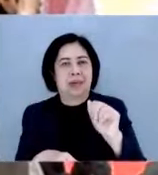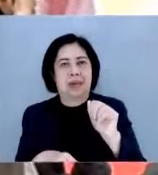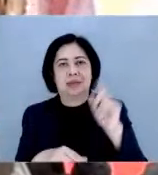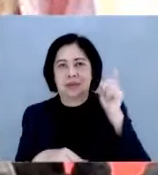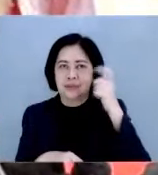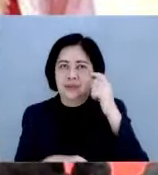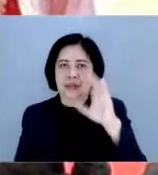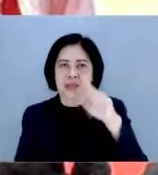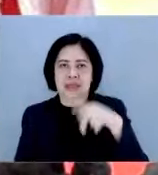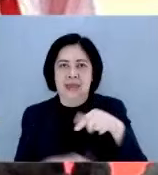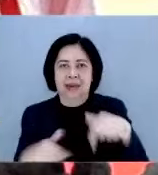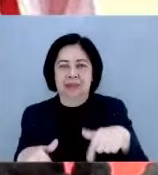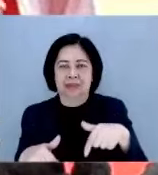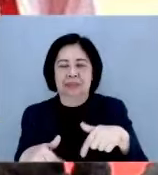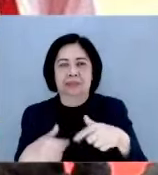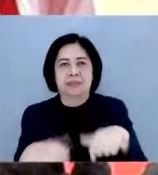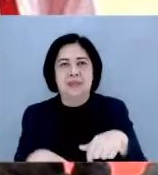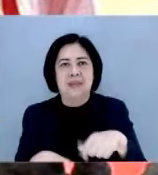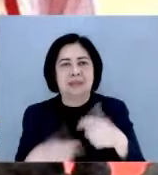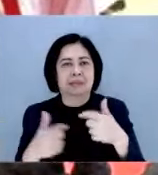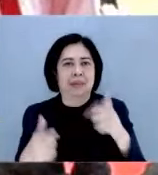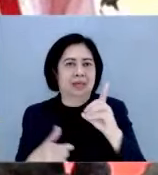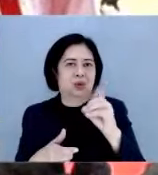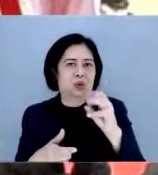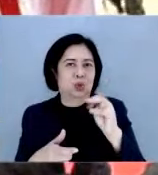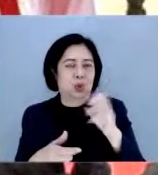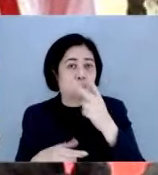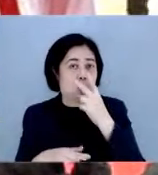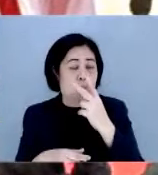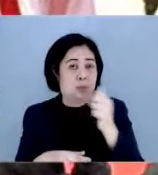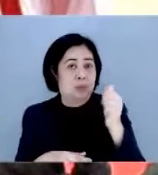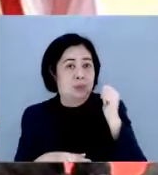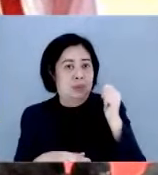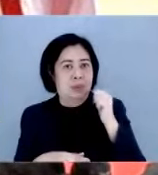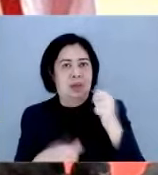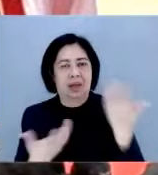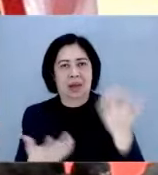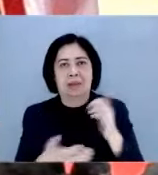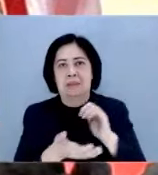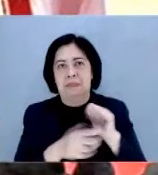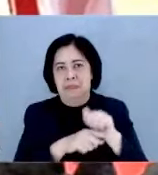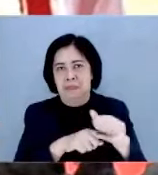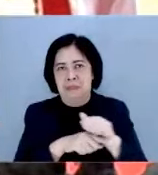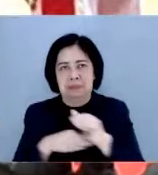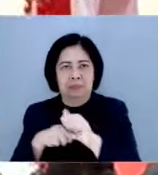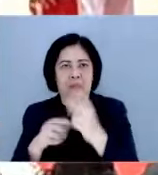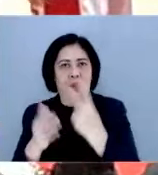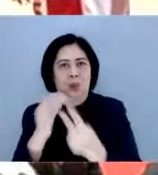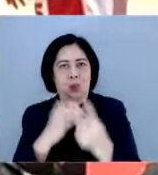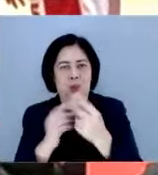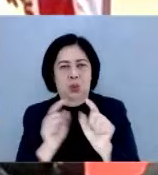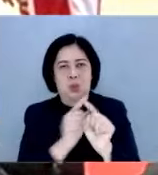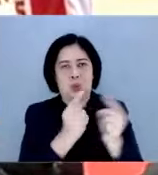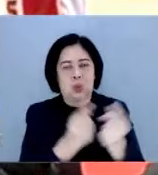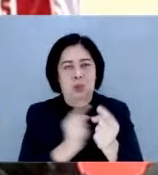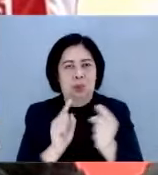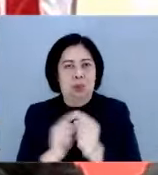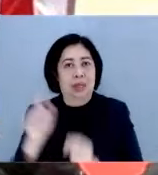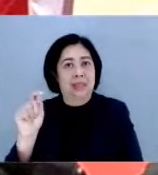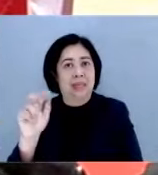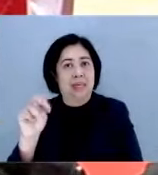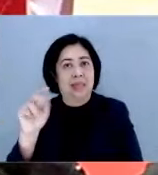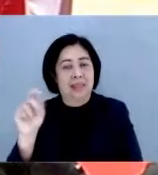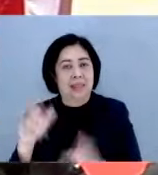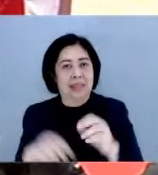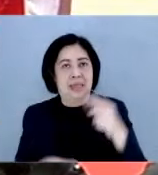gabi dito sa Big Dome. Sa ngayon nga, nakikita nyo sa aking likuran na nagwa-warm up na ang magkabilang koponan ng TNT Tropang Giga at Barangay